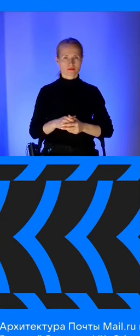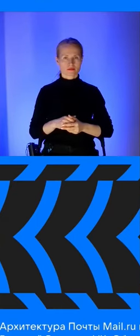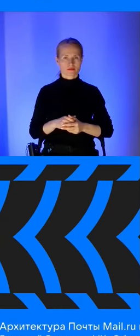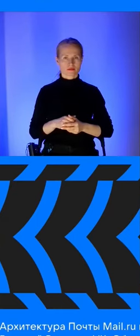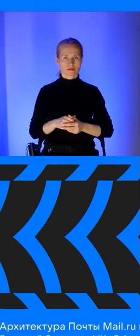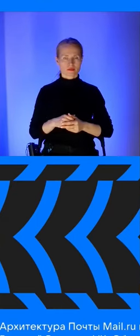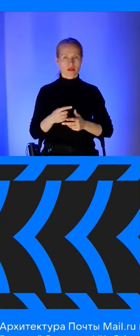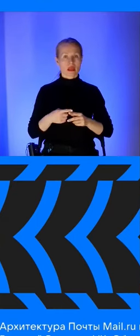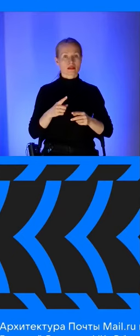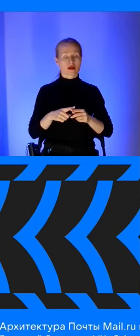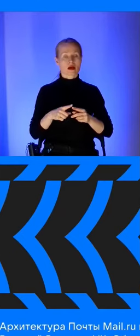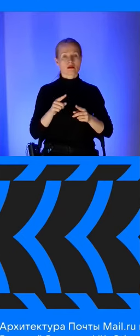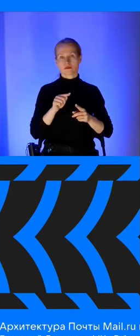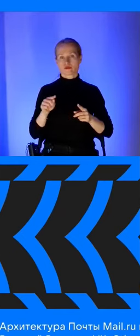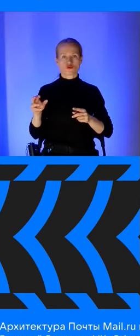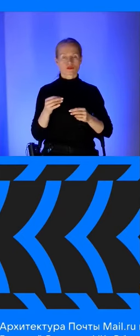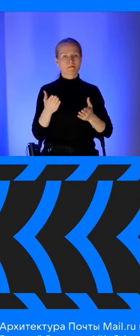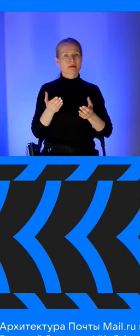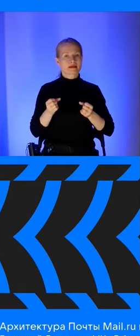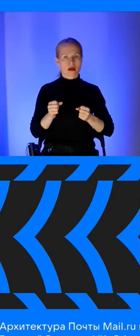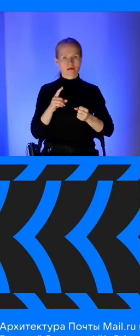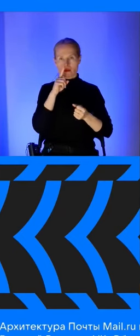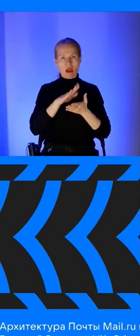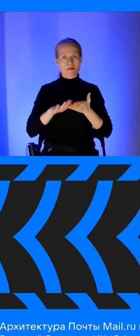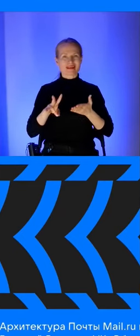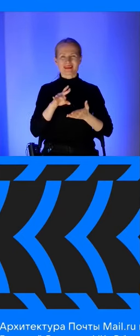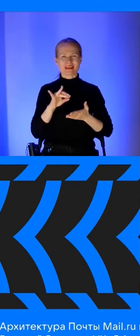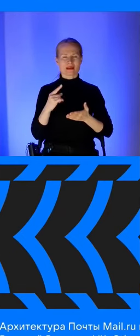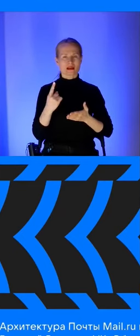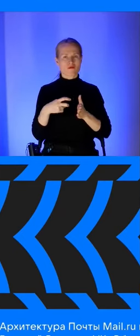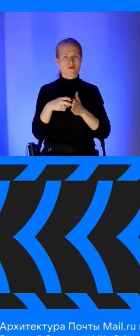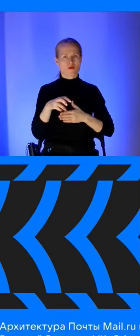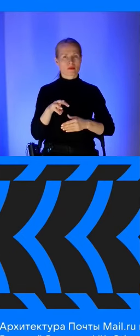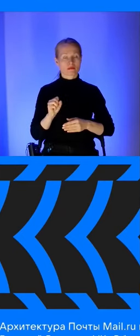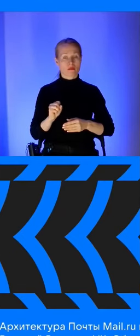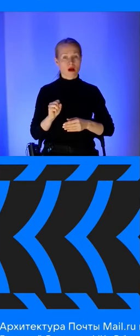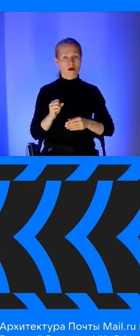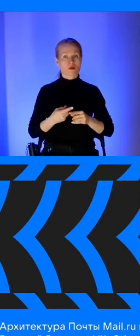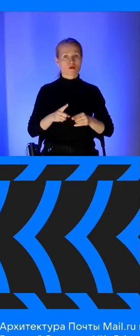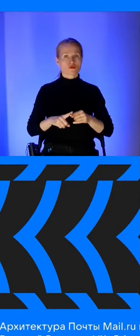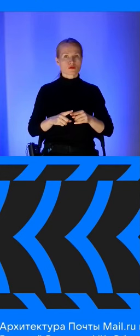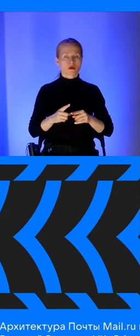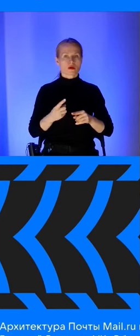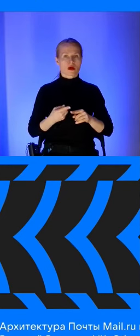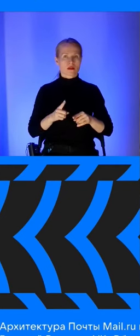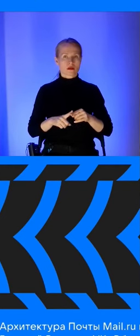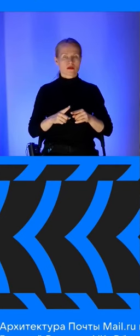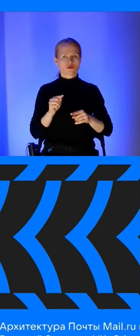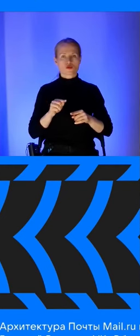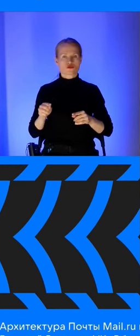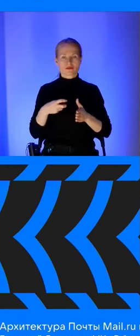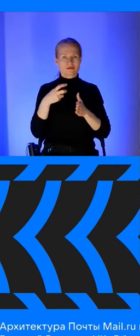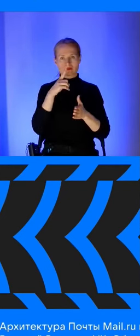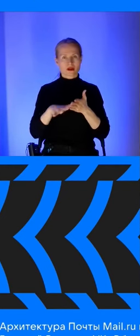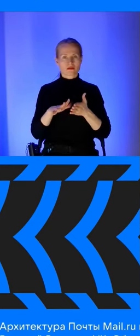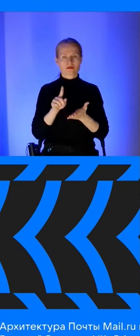Это все нужно принять, не потерять ни в коем случае ни одно письмо, потому что на самом деле это настоящая катастрофа для нас. Это то, что теряться не